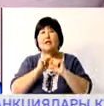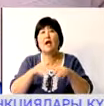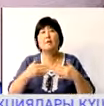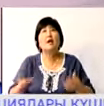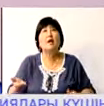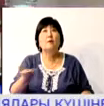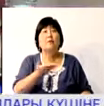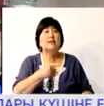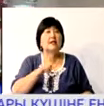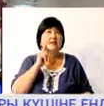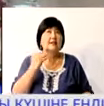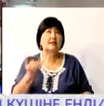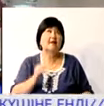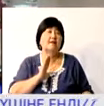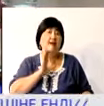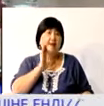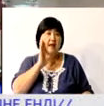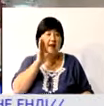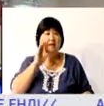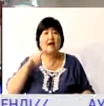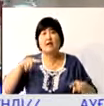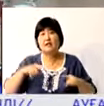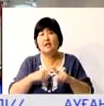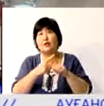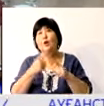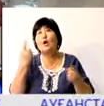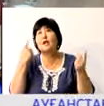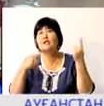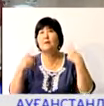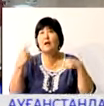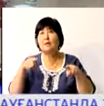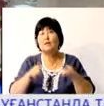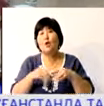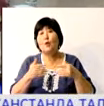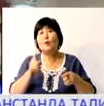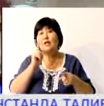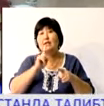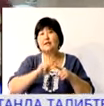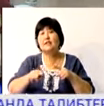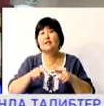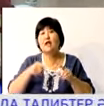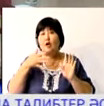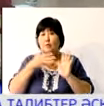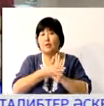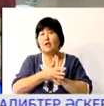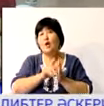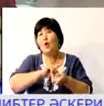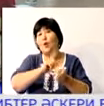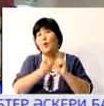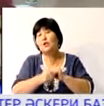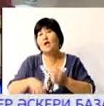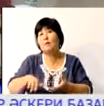Біздің жастар қазіргі таңда технологияны шығармашылықпен оны тез меңгеріп, өзгермелі